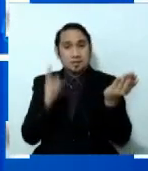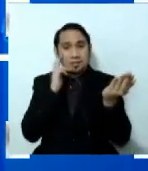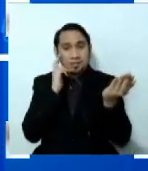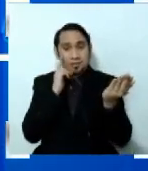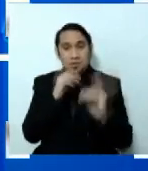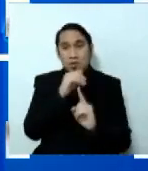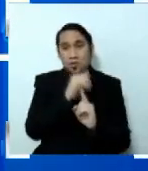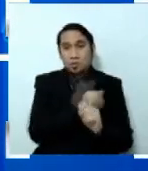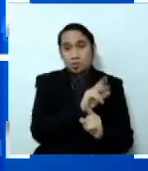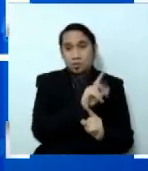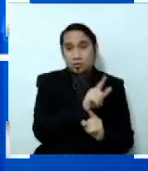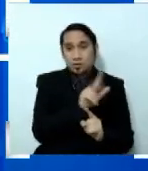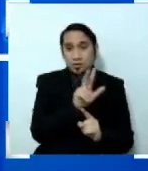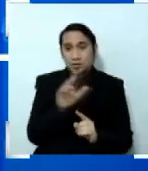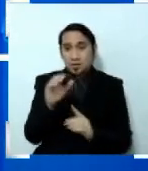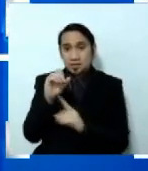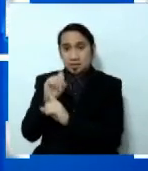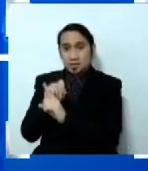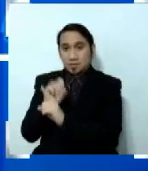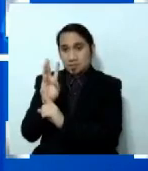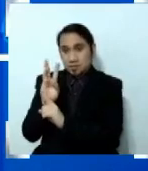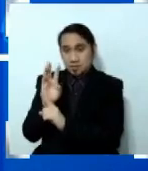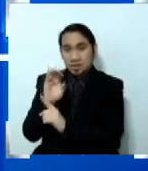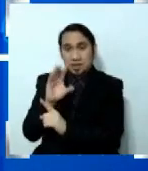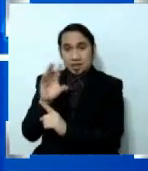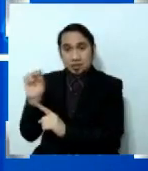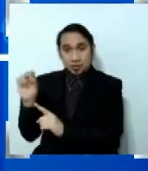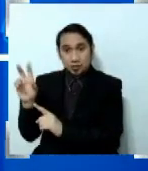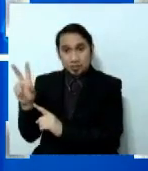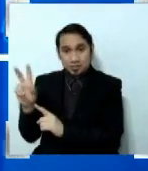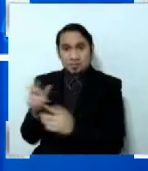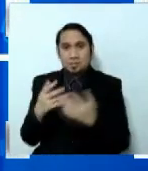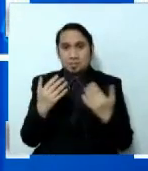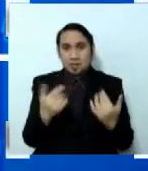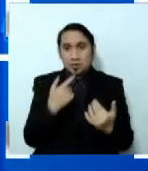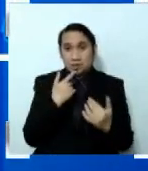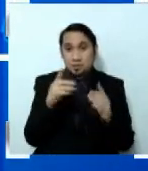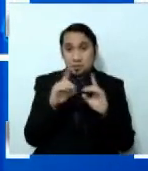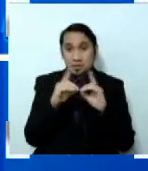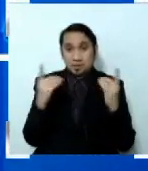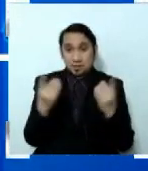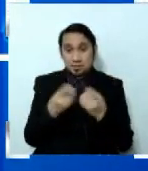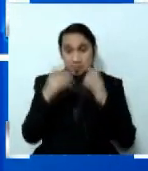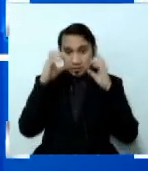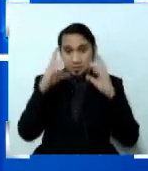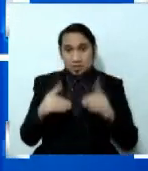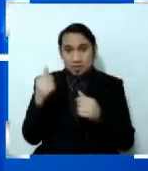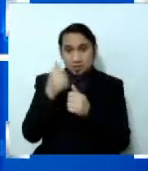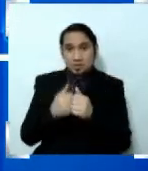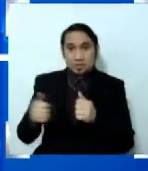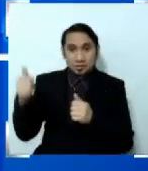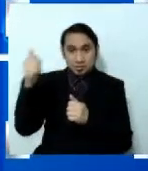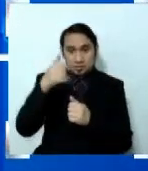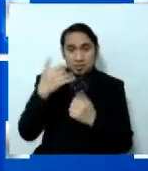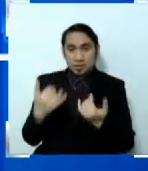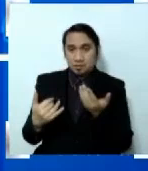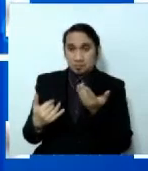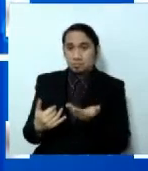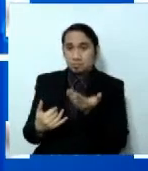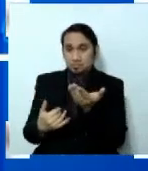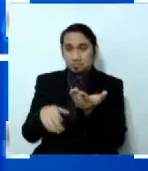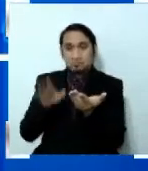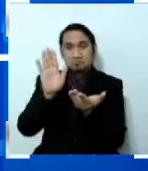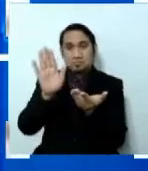23, September 6 o September 13. Ayon kay DepEd Secretary Leonor Briones, nasa kamay na ng Pangulo kung ano ang magiging petsa